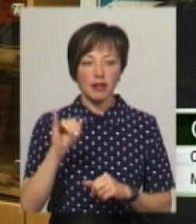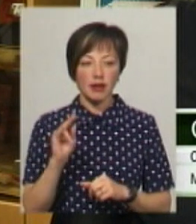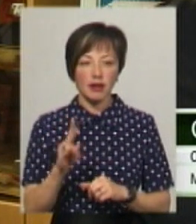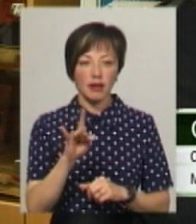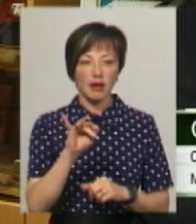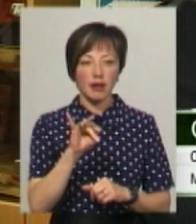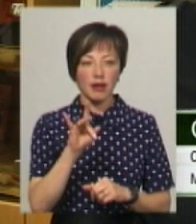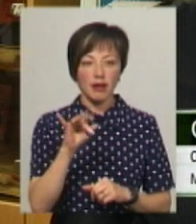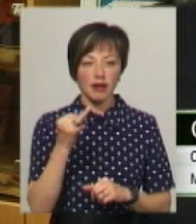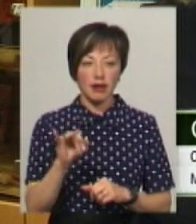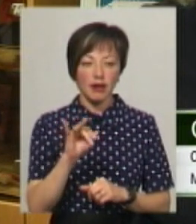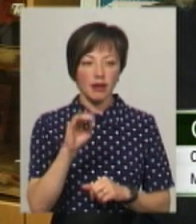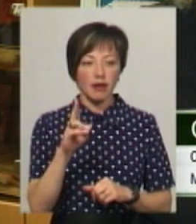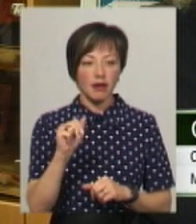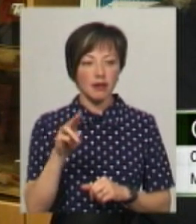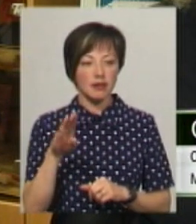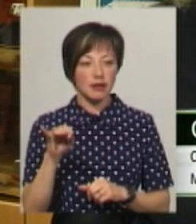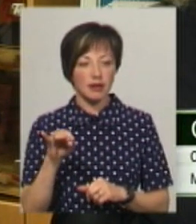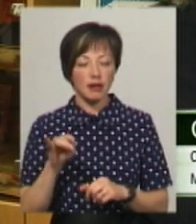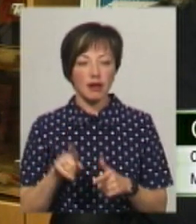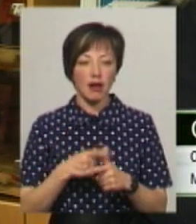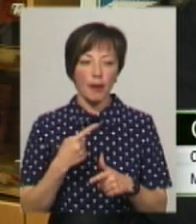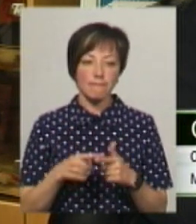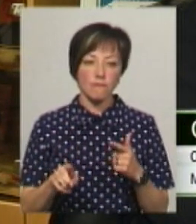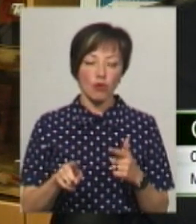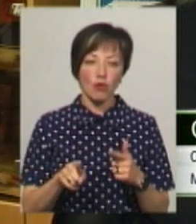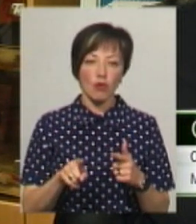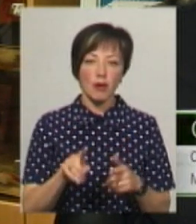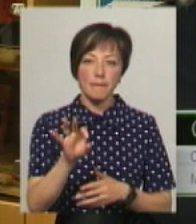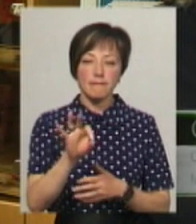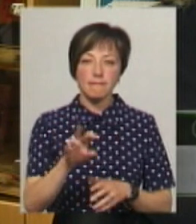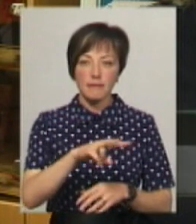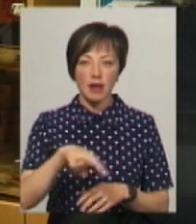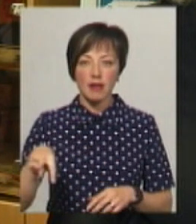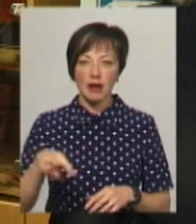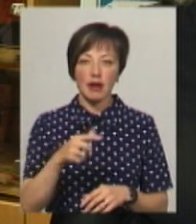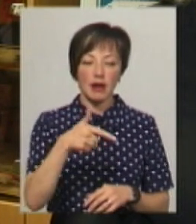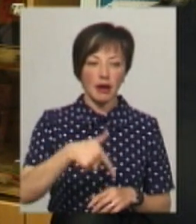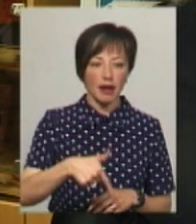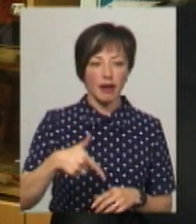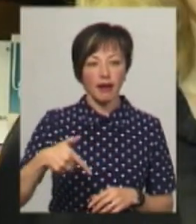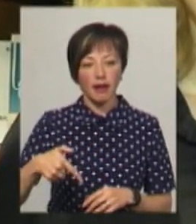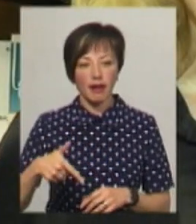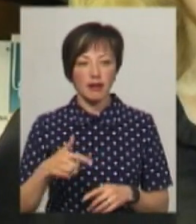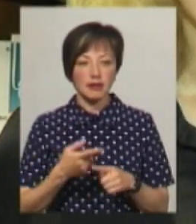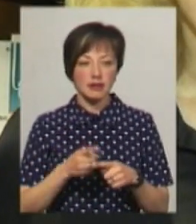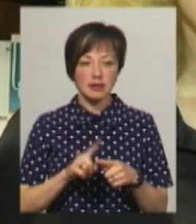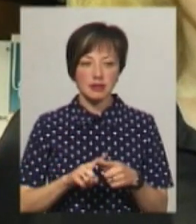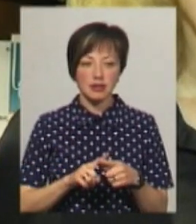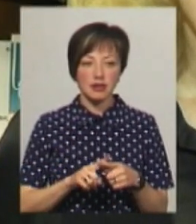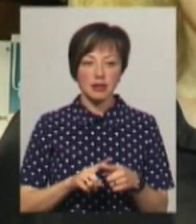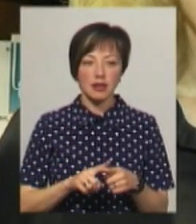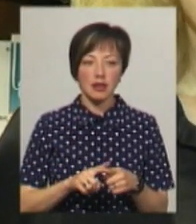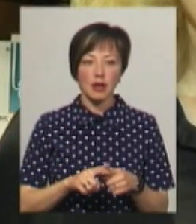«ерій», «екати», або ж паралельне вживання «г» та «г». Гете, гете. Таке слово, як